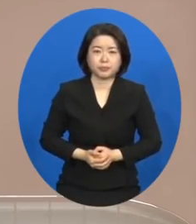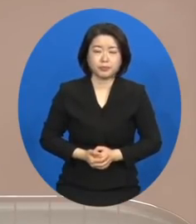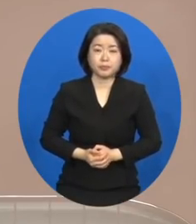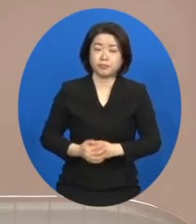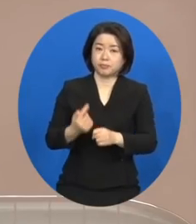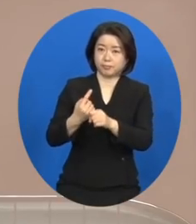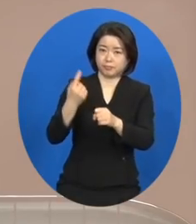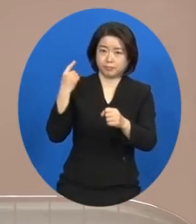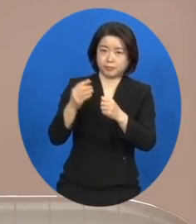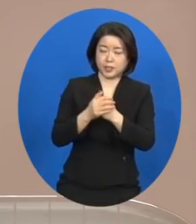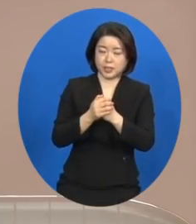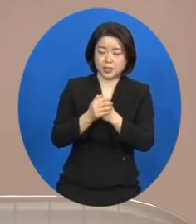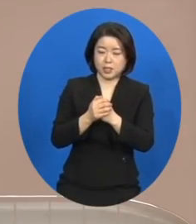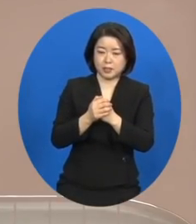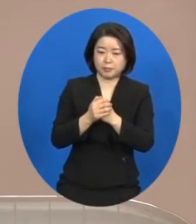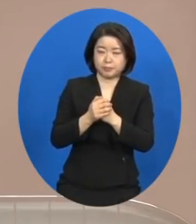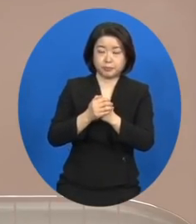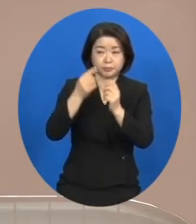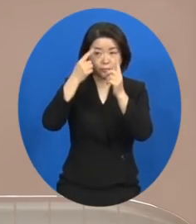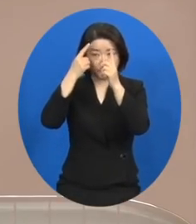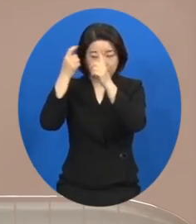작년에 추도 예배를 드리면서